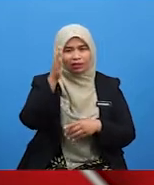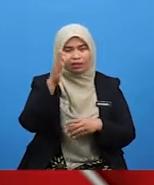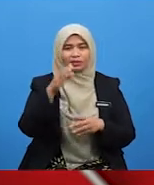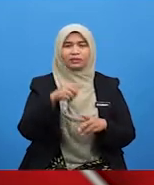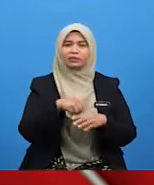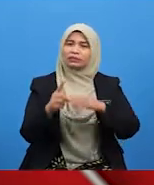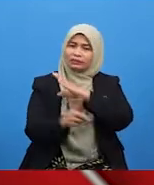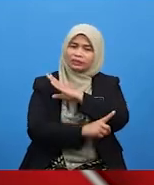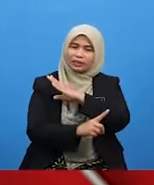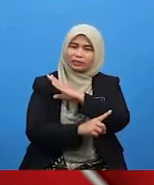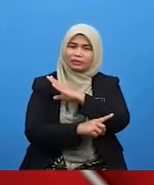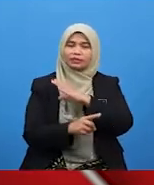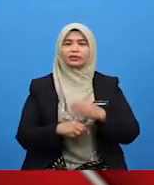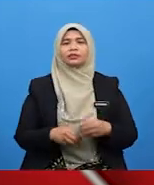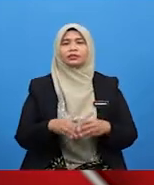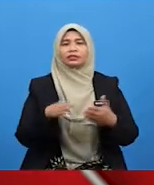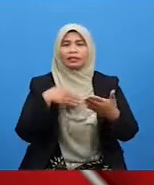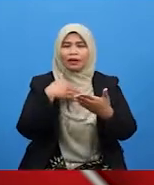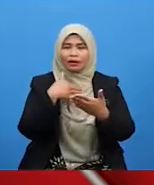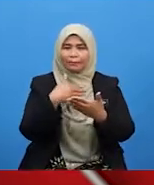akan diseksa sehinggalah